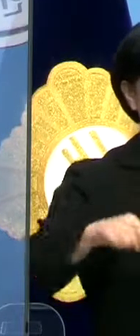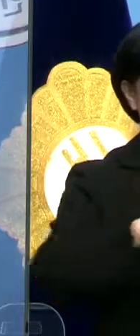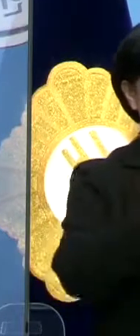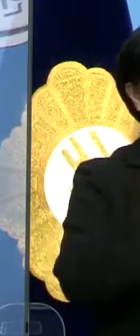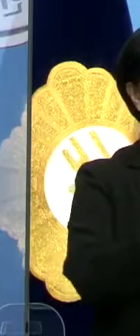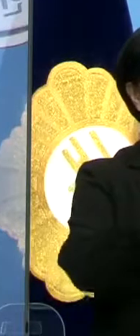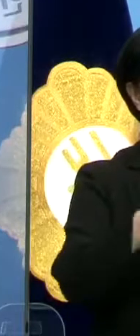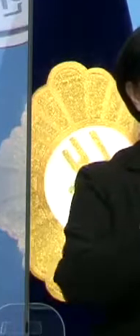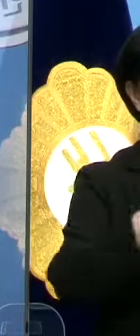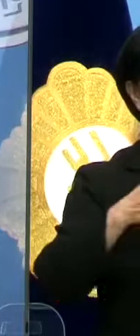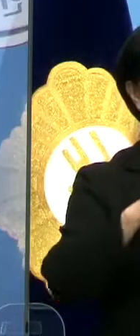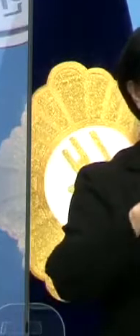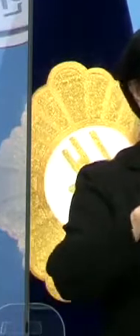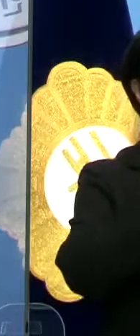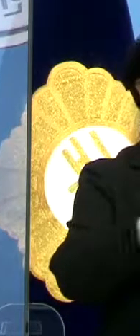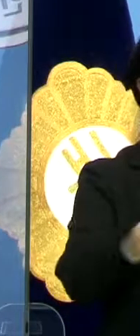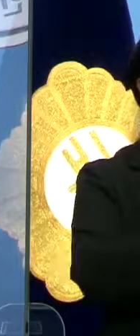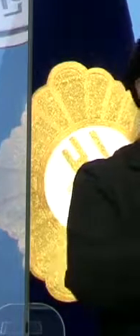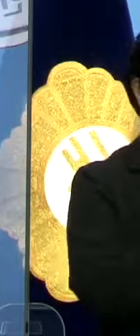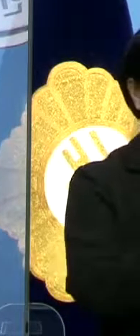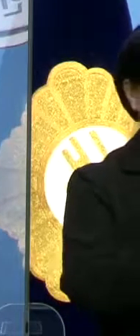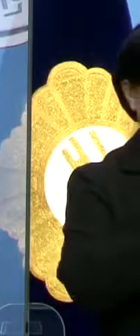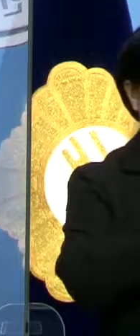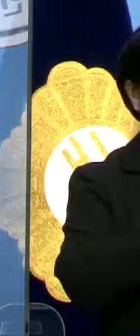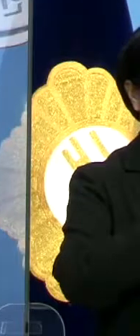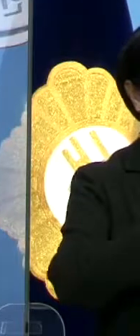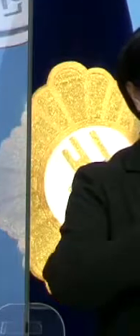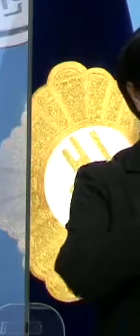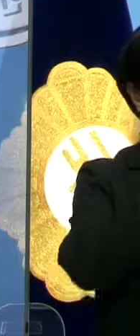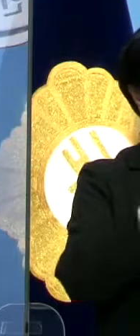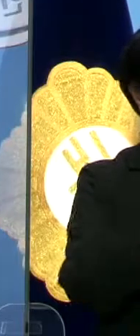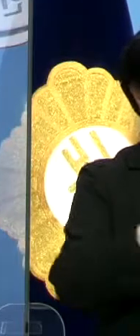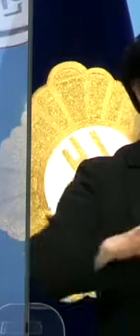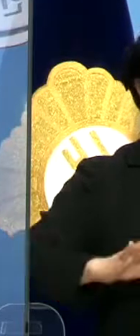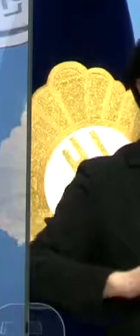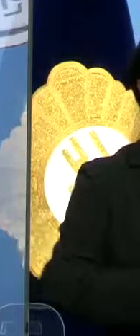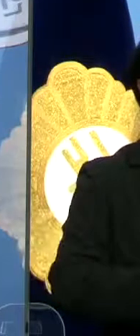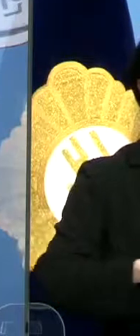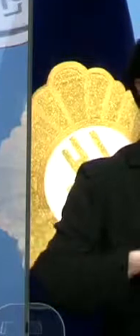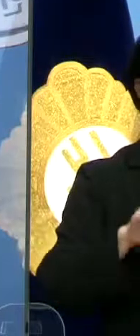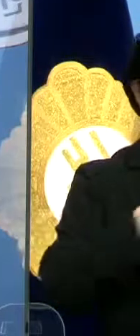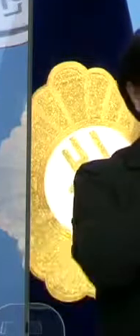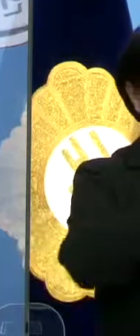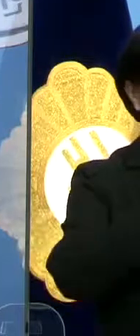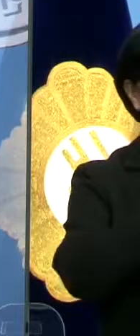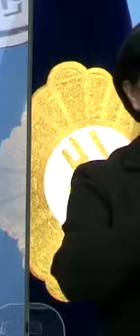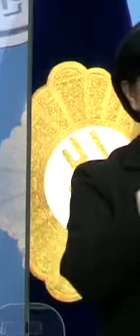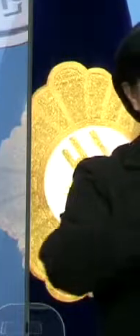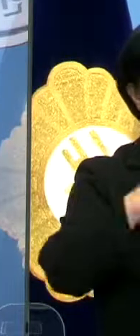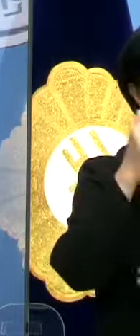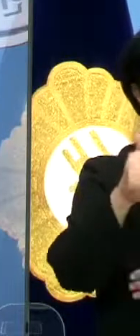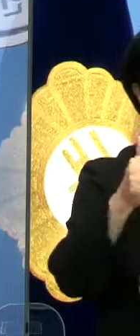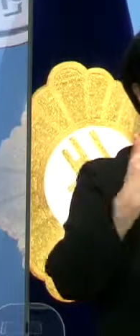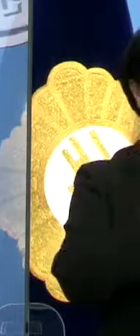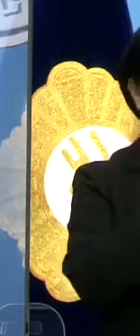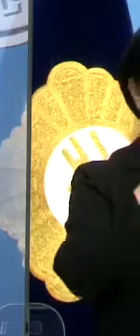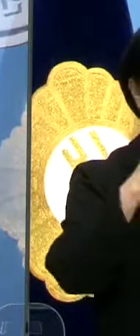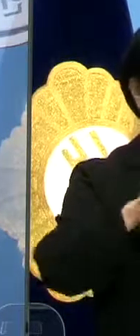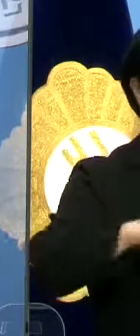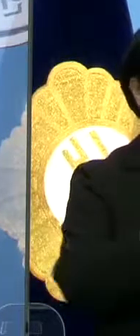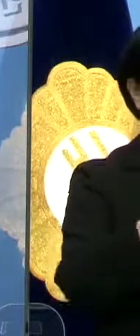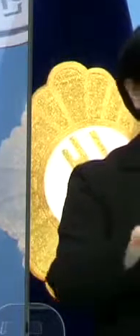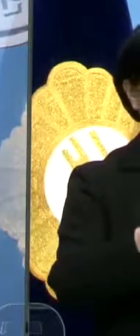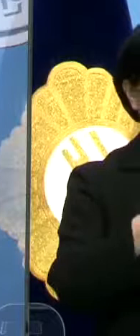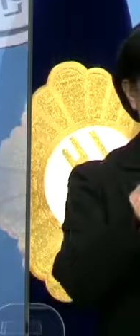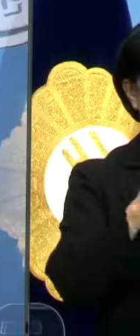주민 대책위를 구성해 대응하고 있다 더불어 민주당은 비리 오게 연루된 구청장과 v1 들에 대해 특별 감찰